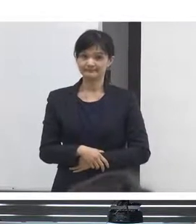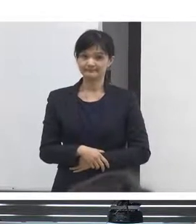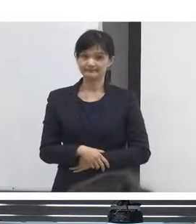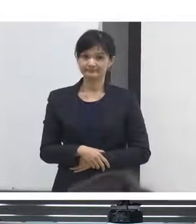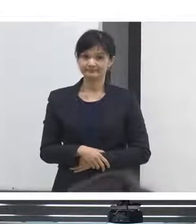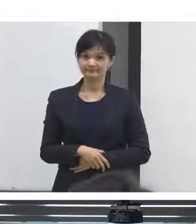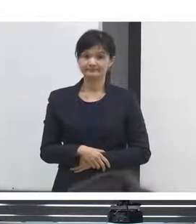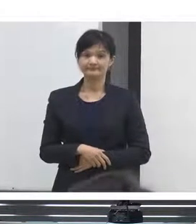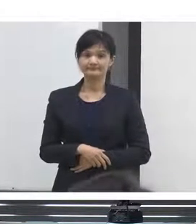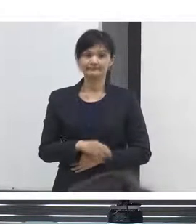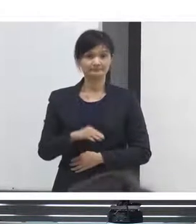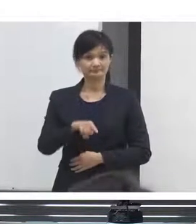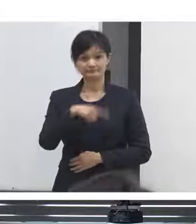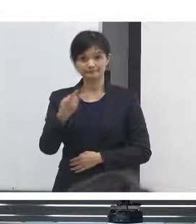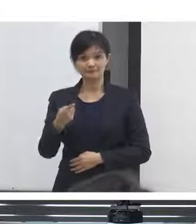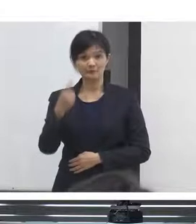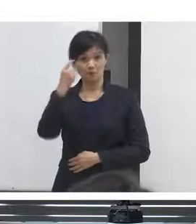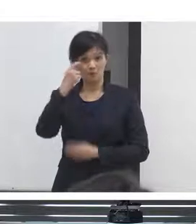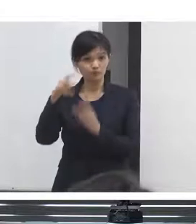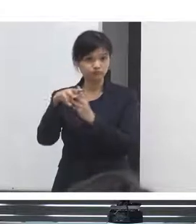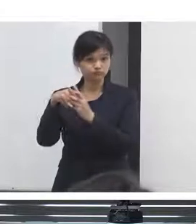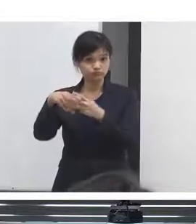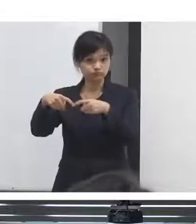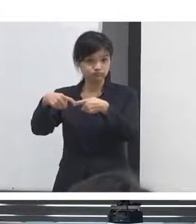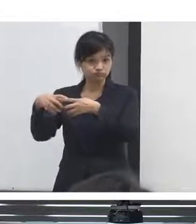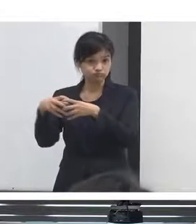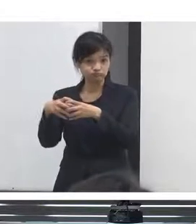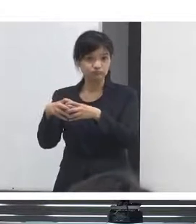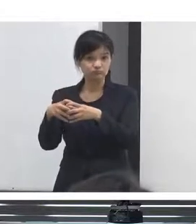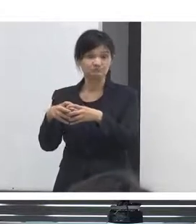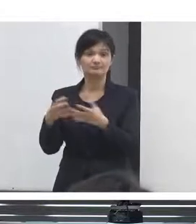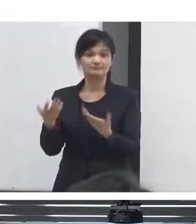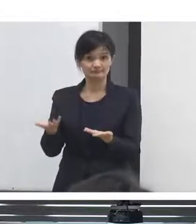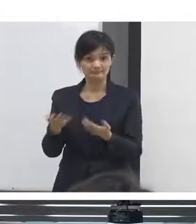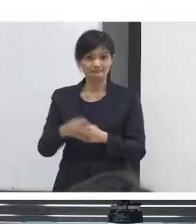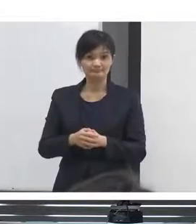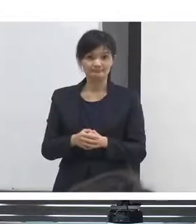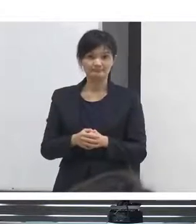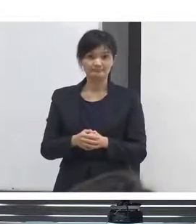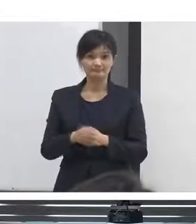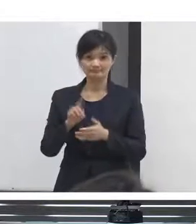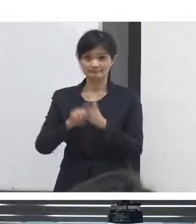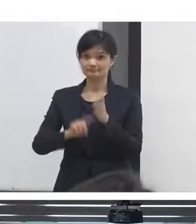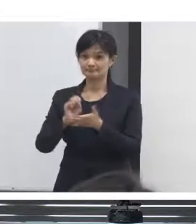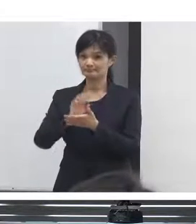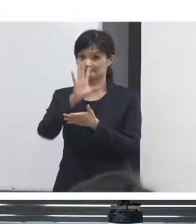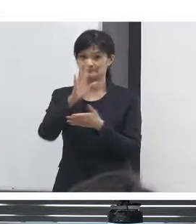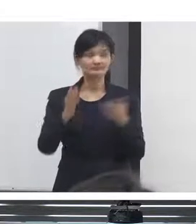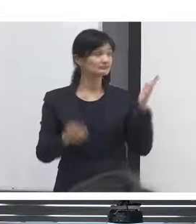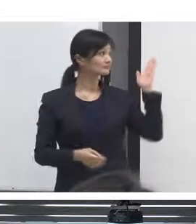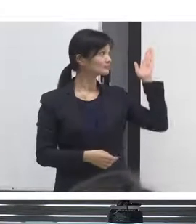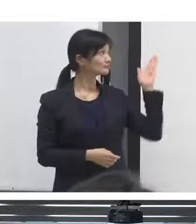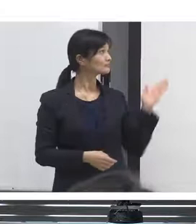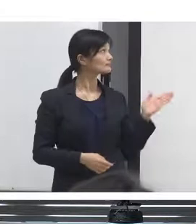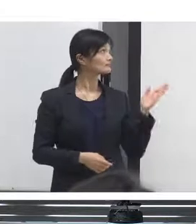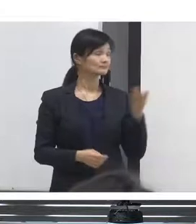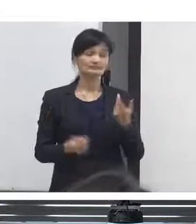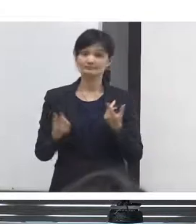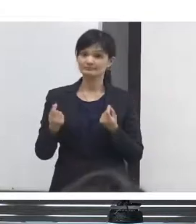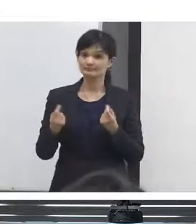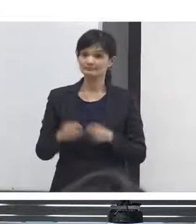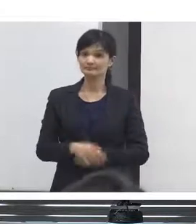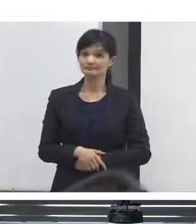呢，到欧盟哦，欧盟的公共服务的附照中心架构里面呢，就投影片如投影片所示啊、哦。那事实上，比